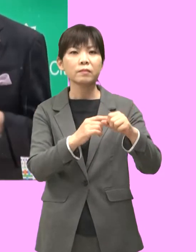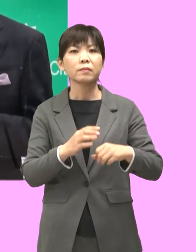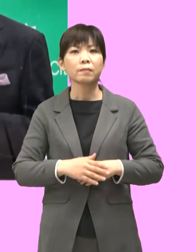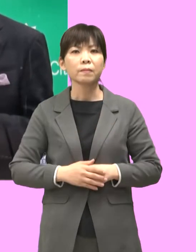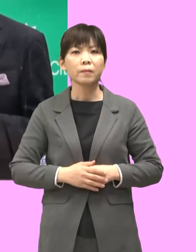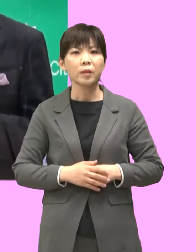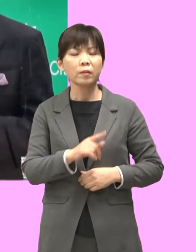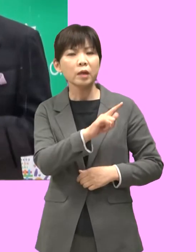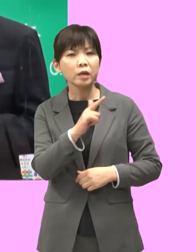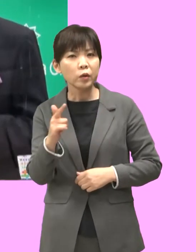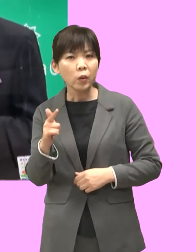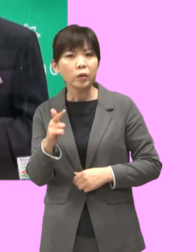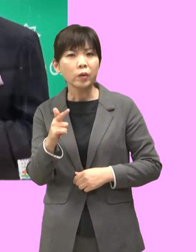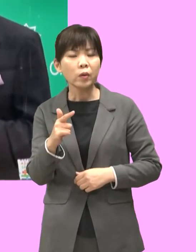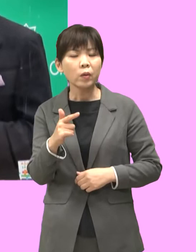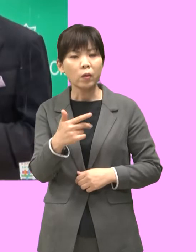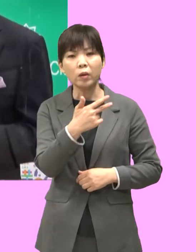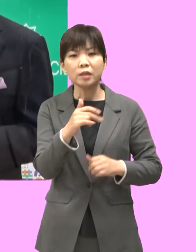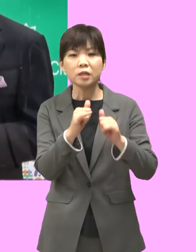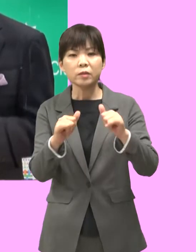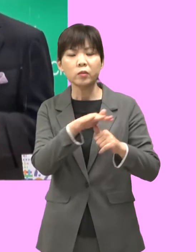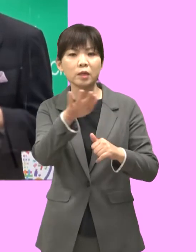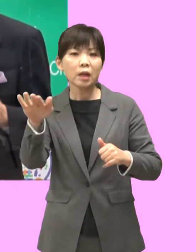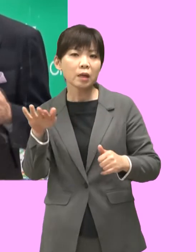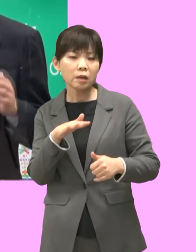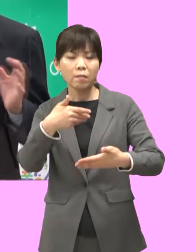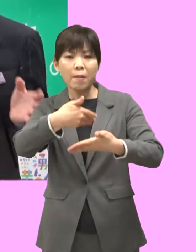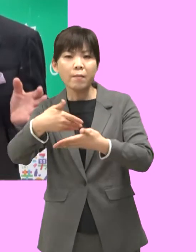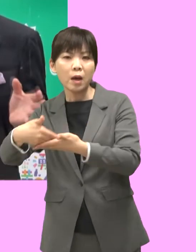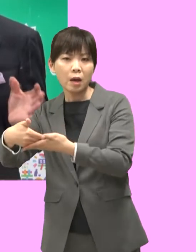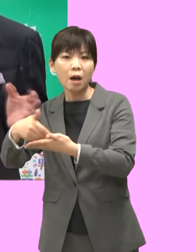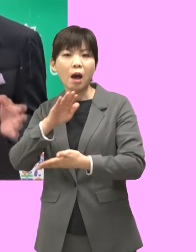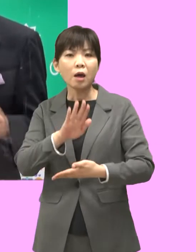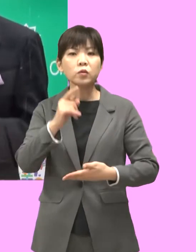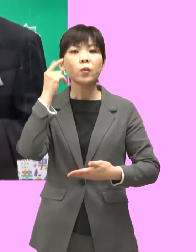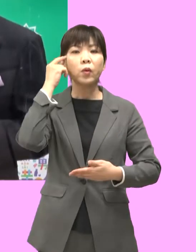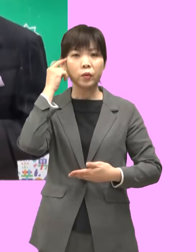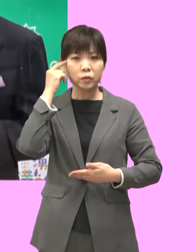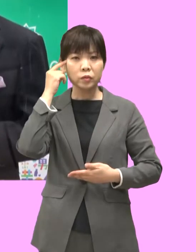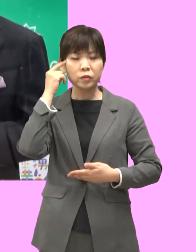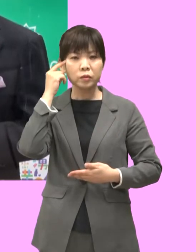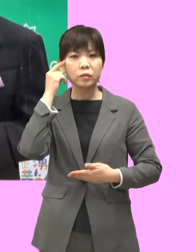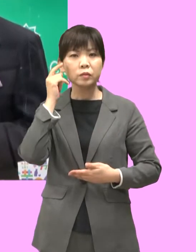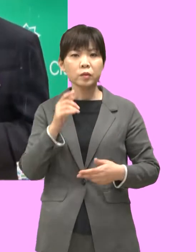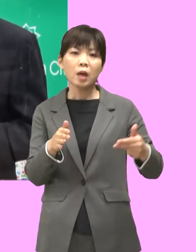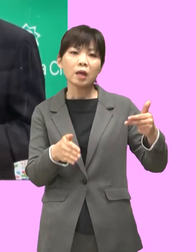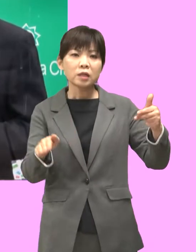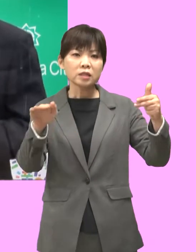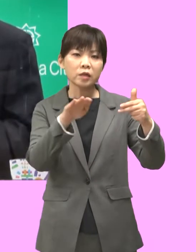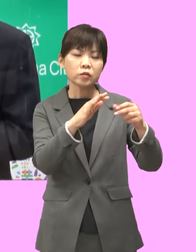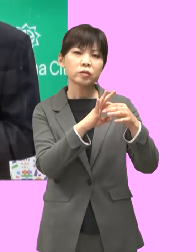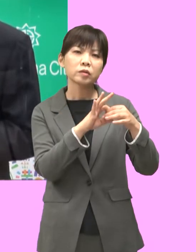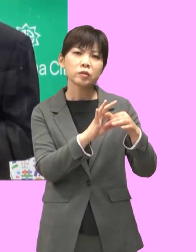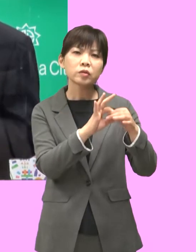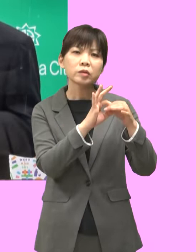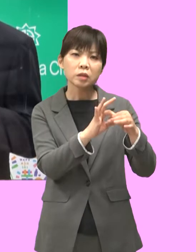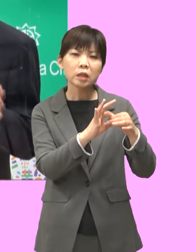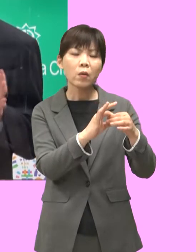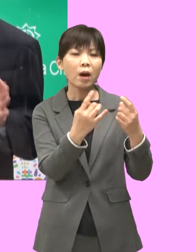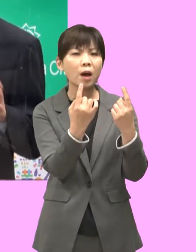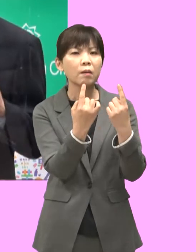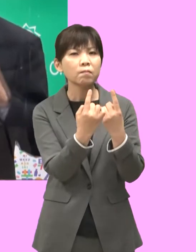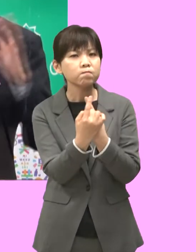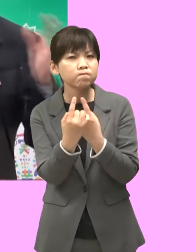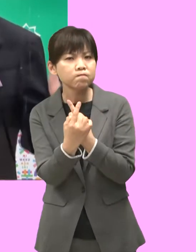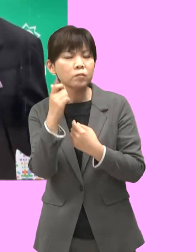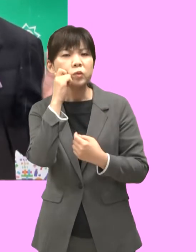民の皆さんもご要望出てくると思うんですが、ハードに関してはですね、なかなかこう反映させる余地というのは難しいと思うんですよ